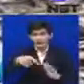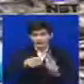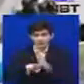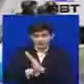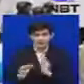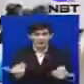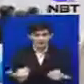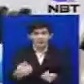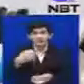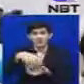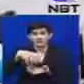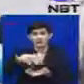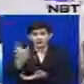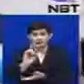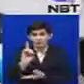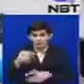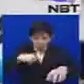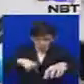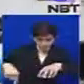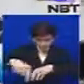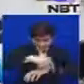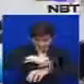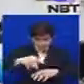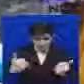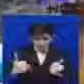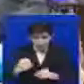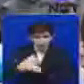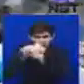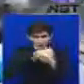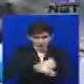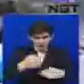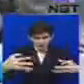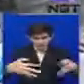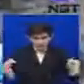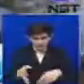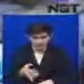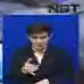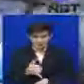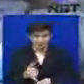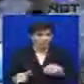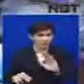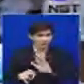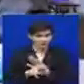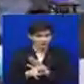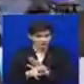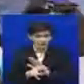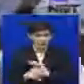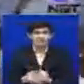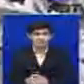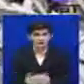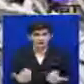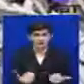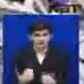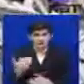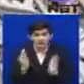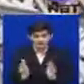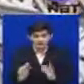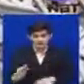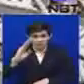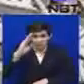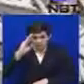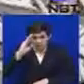ดนะครับเปิดเผยว่าพื้นที่โดยรอบจุดเกิดเหตุถูกกันไว้เป็นพื้นที่อันตรายห้ามผู้ที่ไม่มีส่วนเกี่ยวข้องเข้าไปนะครับมีกำลังจากทห